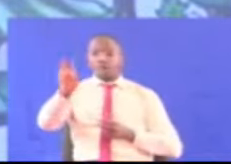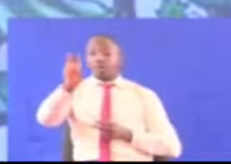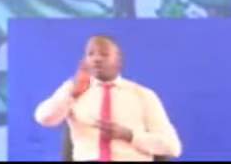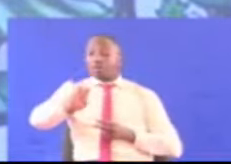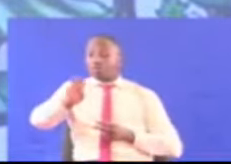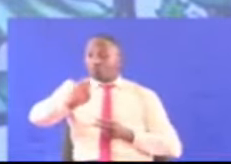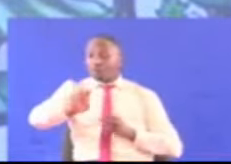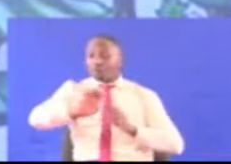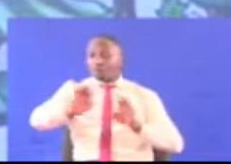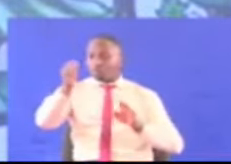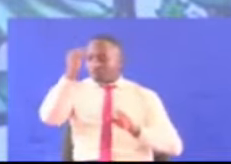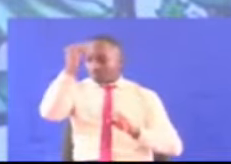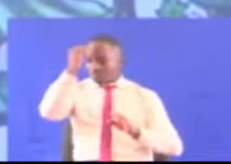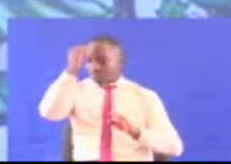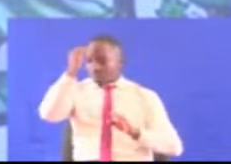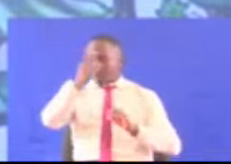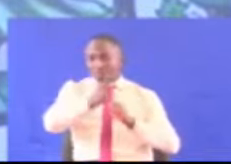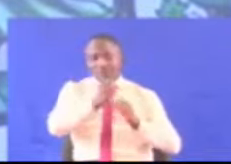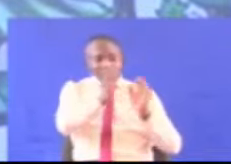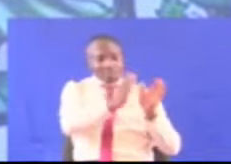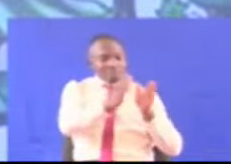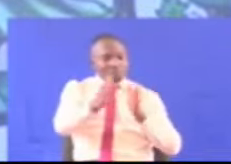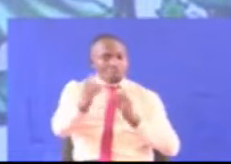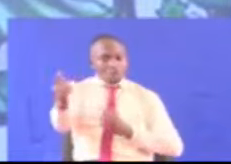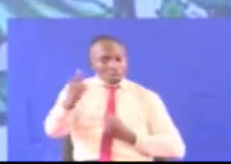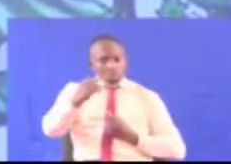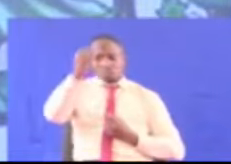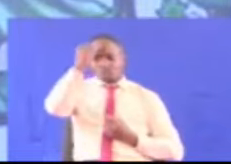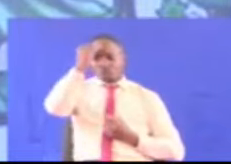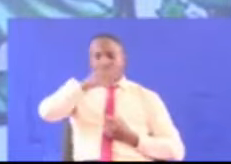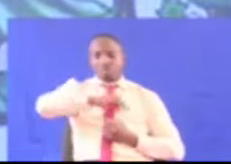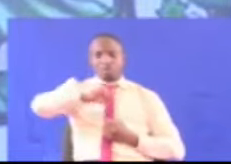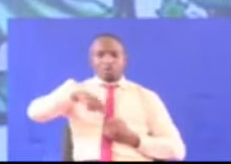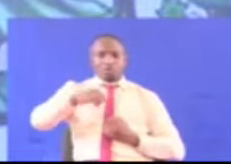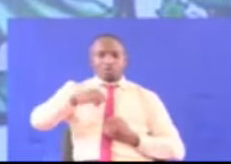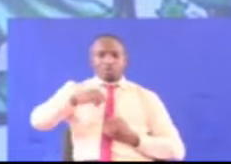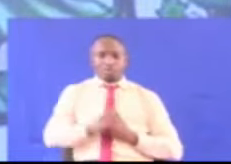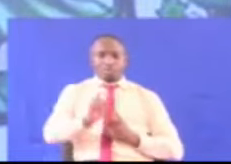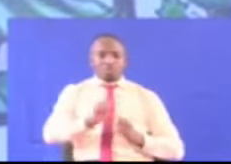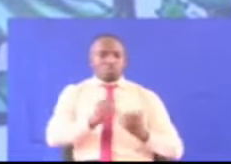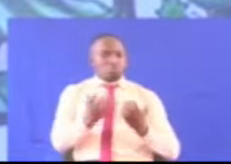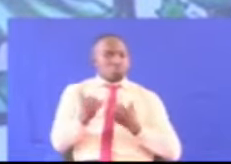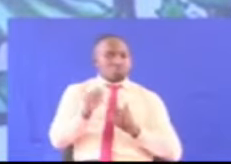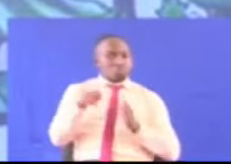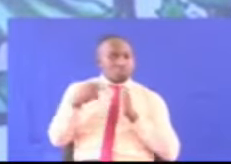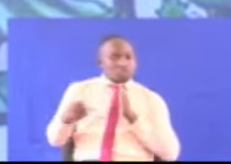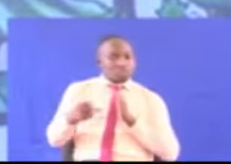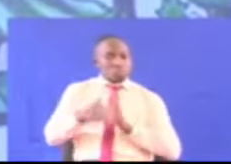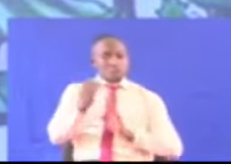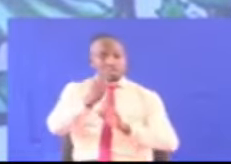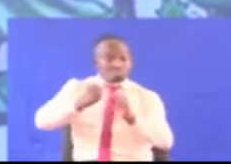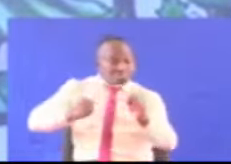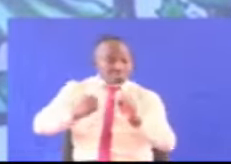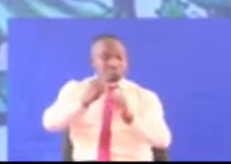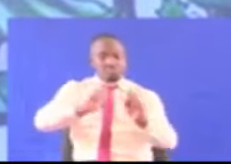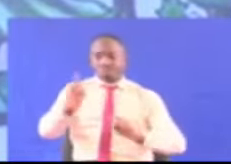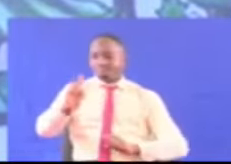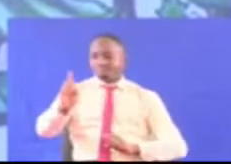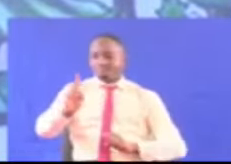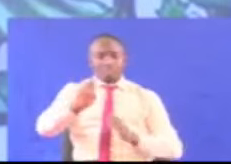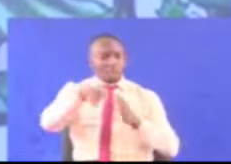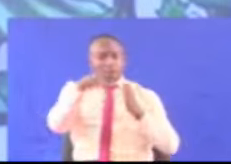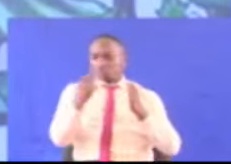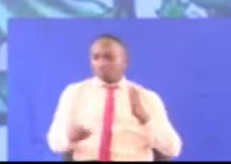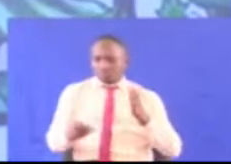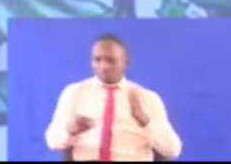waseme tumeshajifunza Watanzania huwa wanafanya vizuri. Usijiegeshe mahali subiri tushindwe. Kushindwa